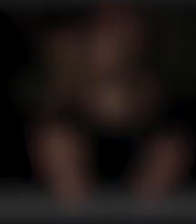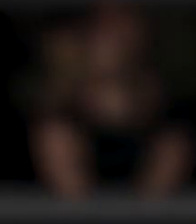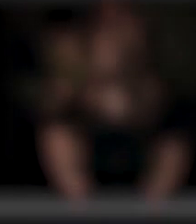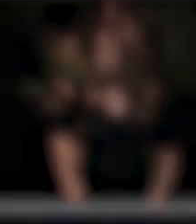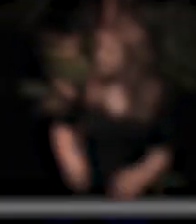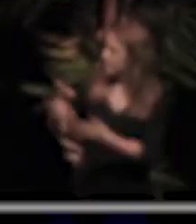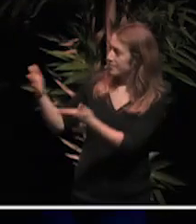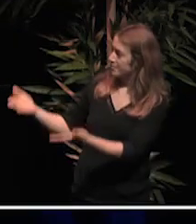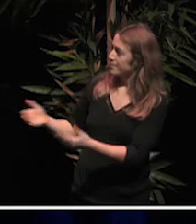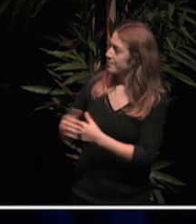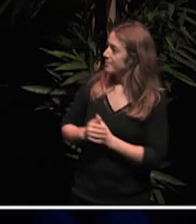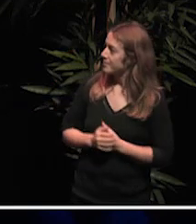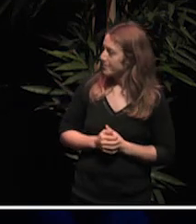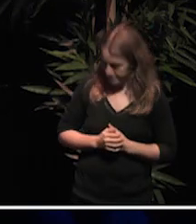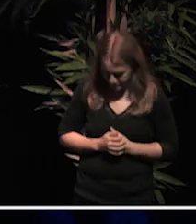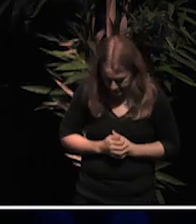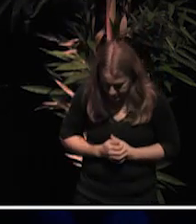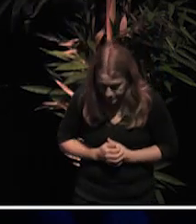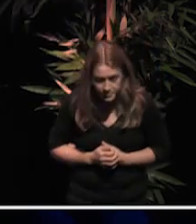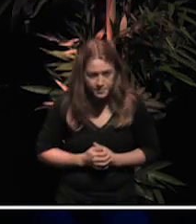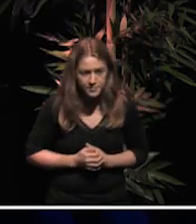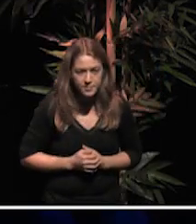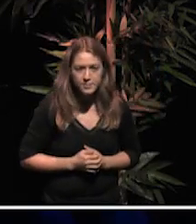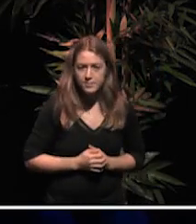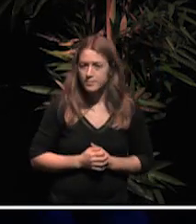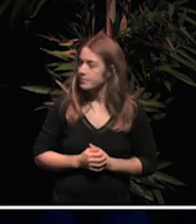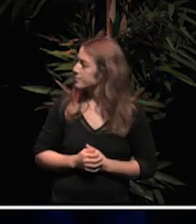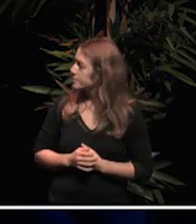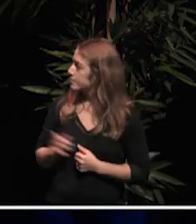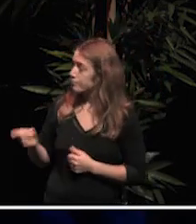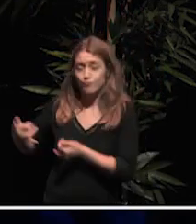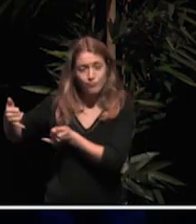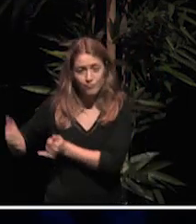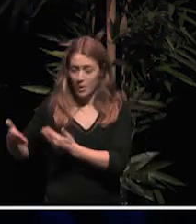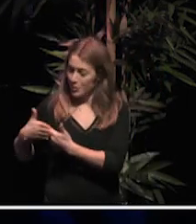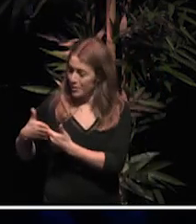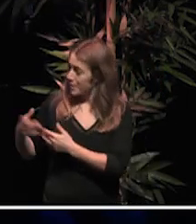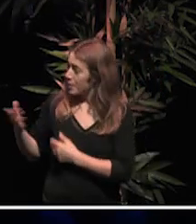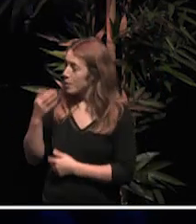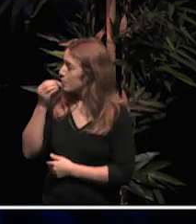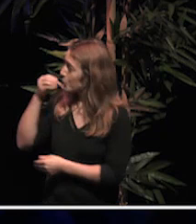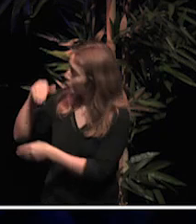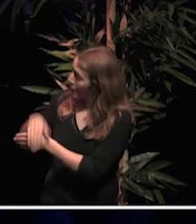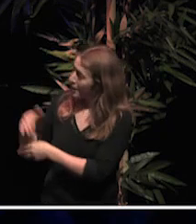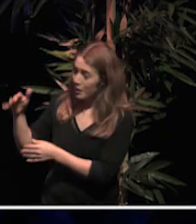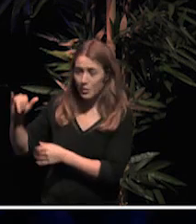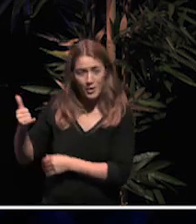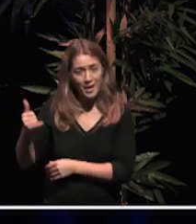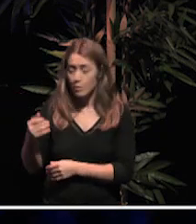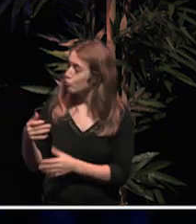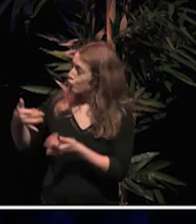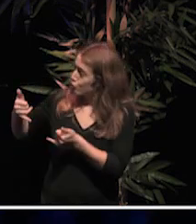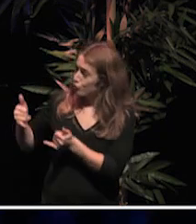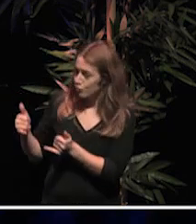Joël de Ronay, qui va venir s'installer à mes côtés. Bonsoir Joël. Installez-vous,